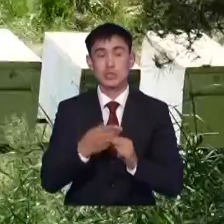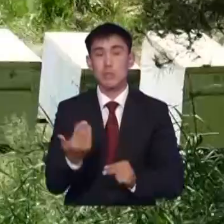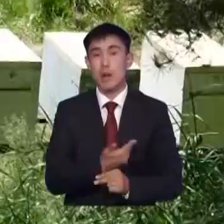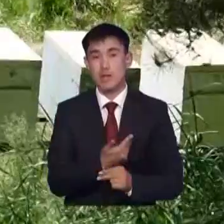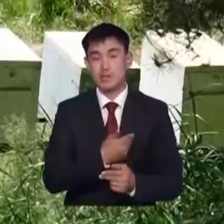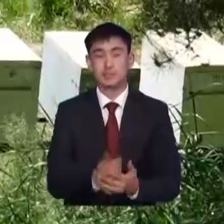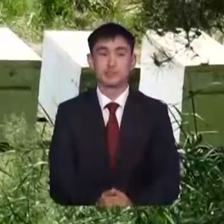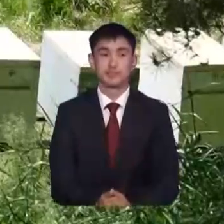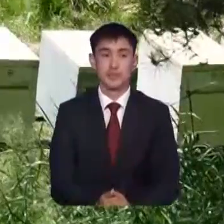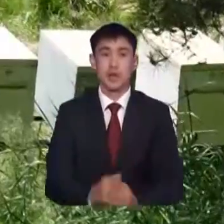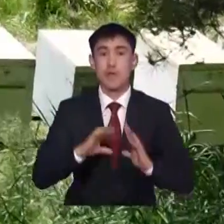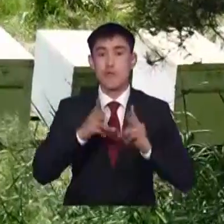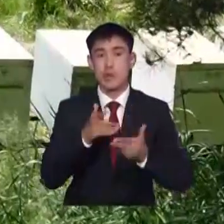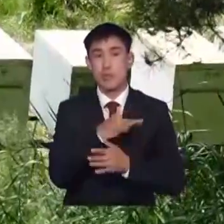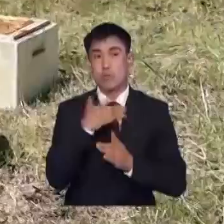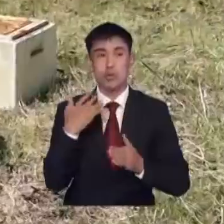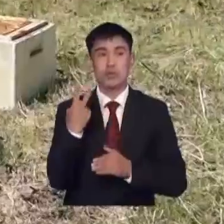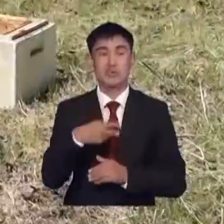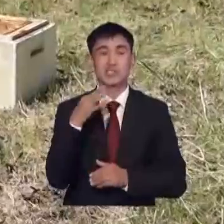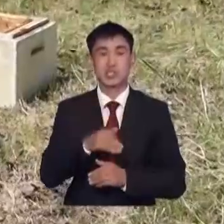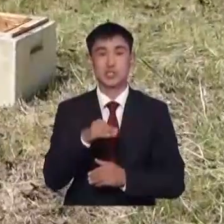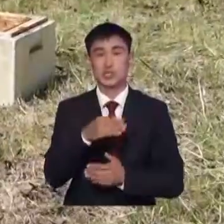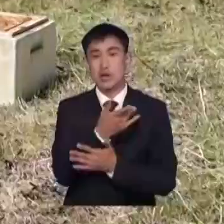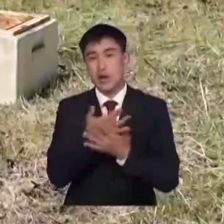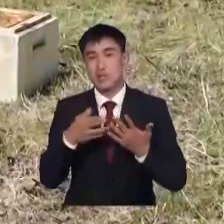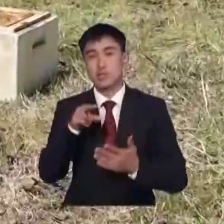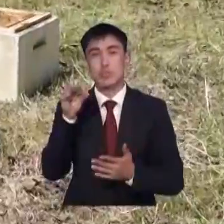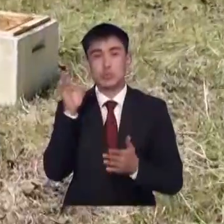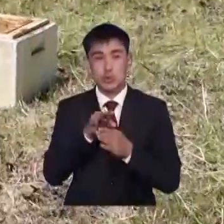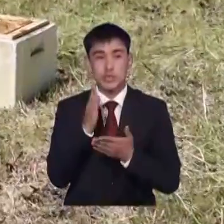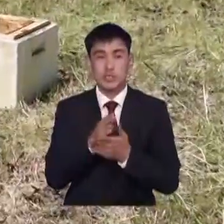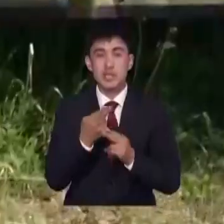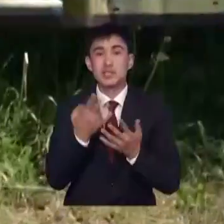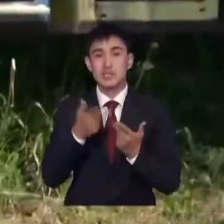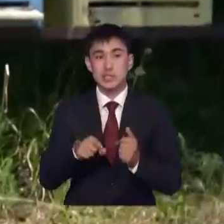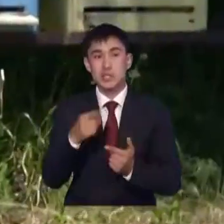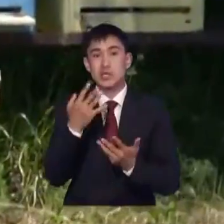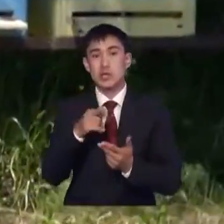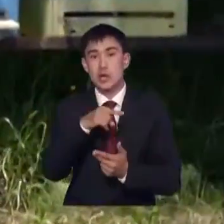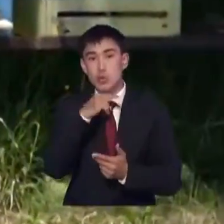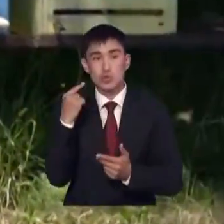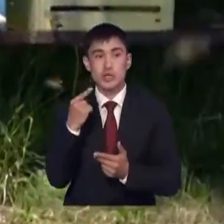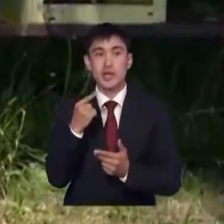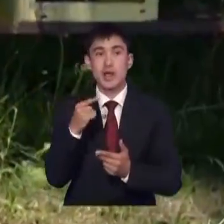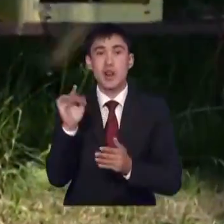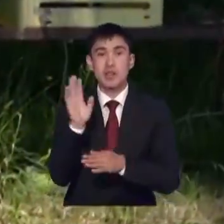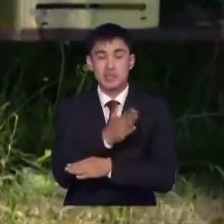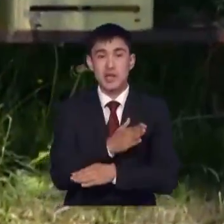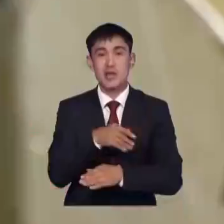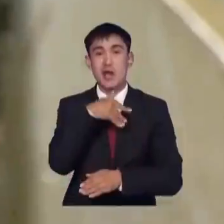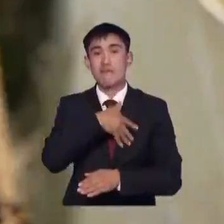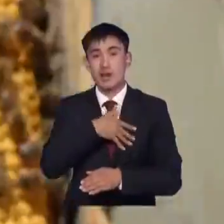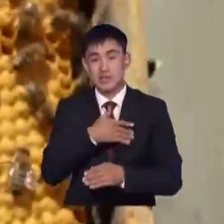полезно в мире насчитывается более 20 сся пород пчёл среди самых медоносных среднерусская Лесная серая Горная Кавказская и